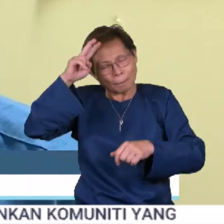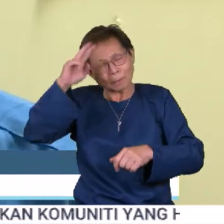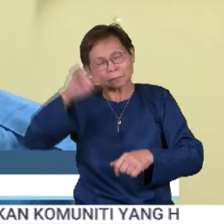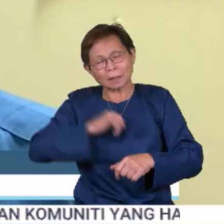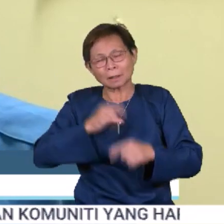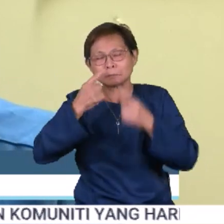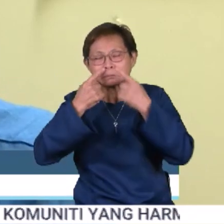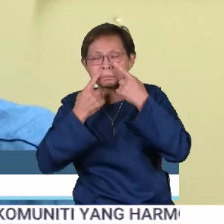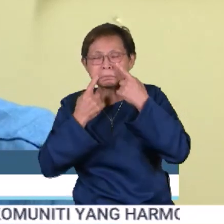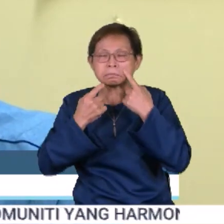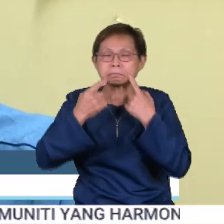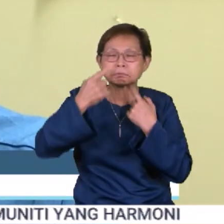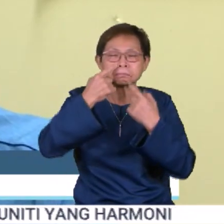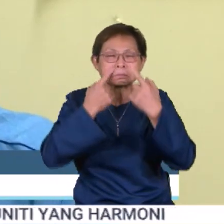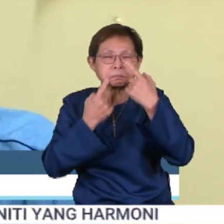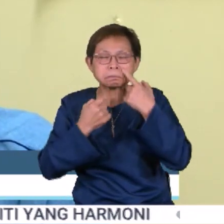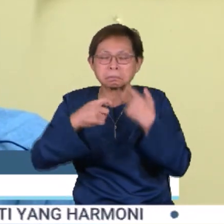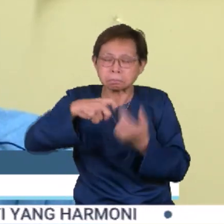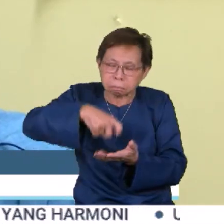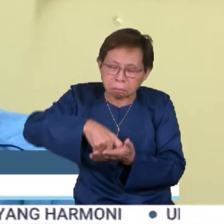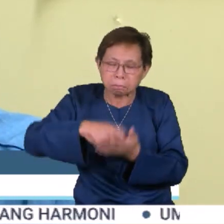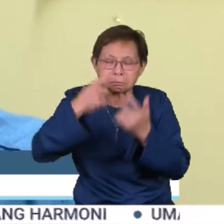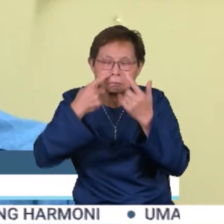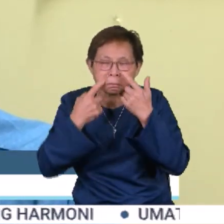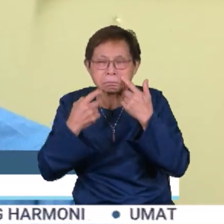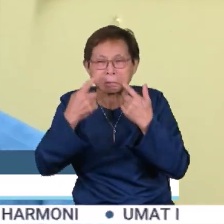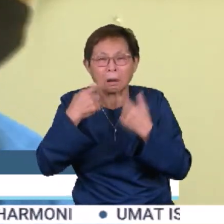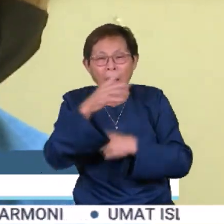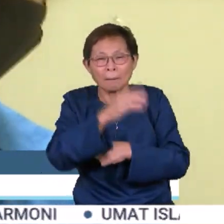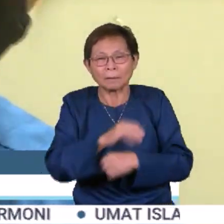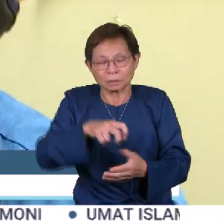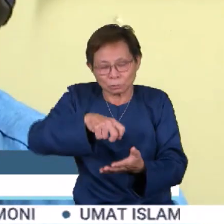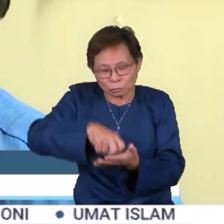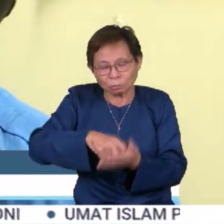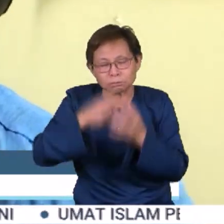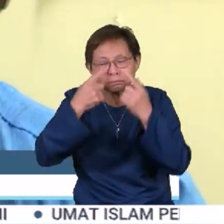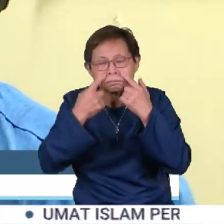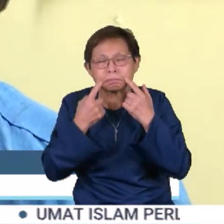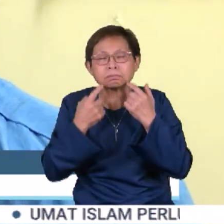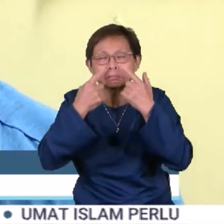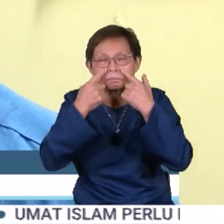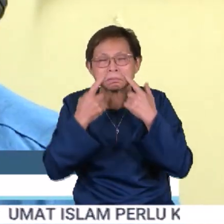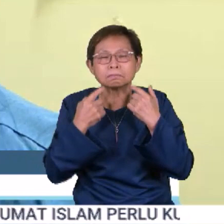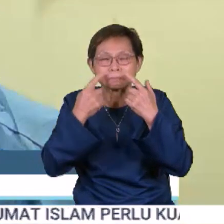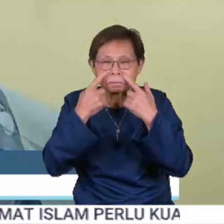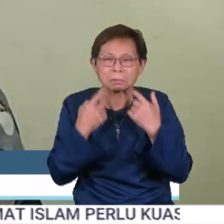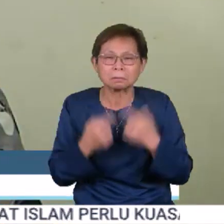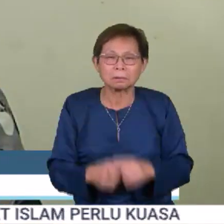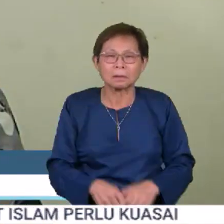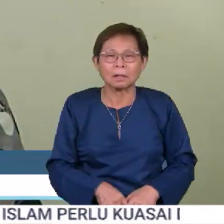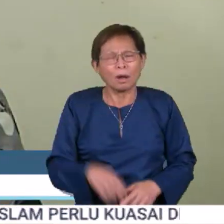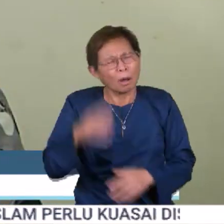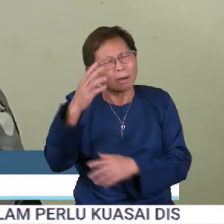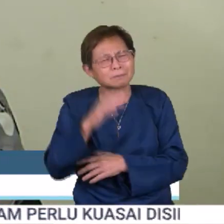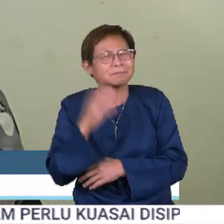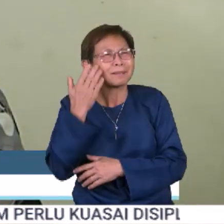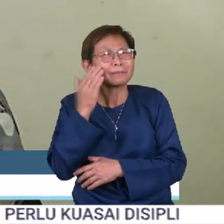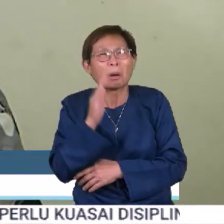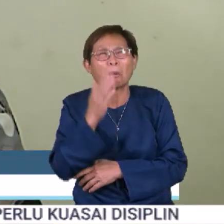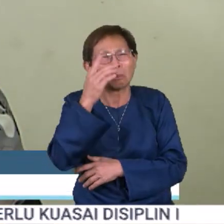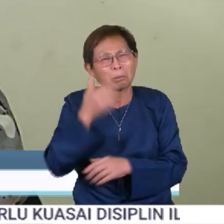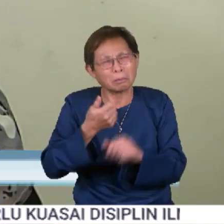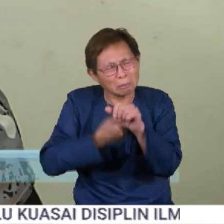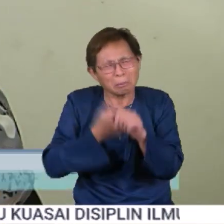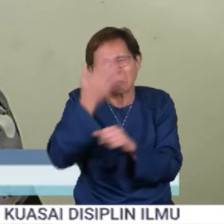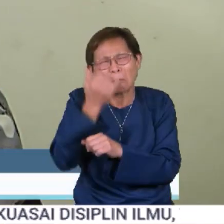sujud, menangis. Masa sejadah saya, masa sujud, cuma air mata saya basah. Entah kenapa saya tiap-tiap hari